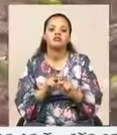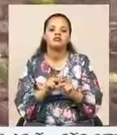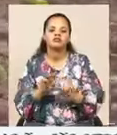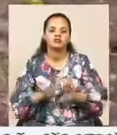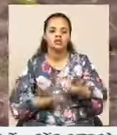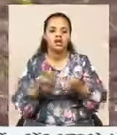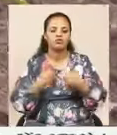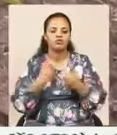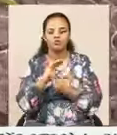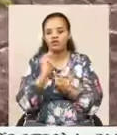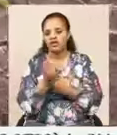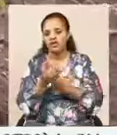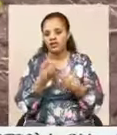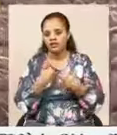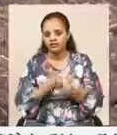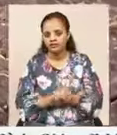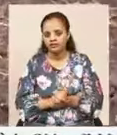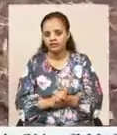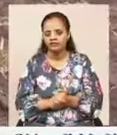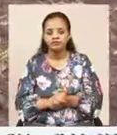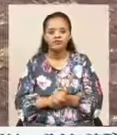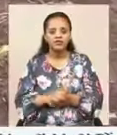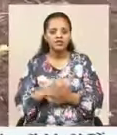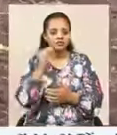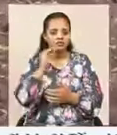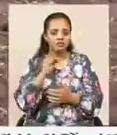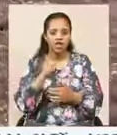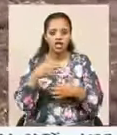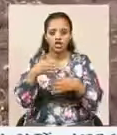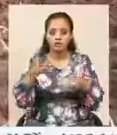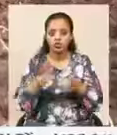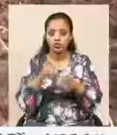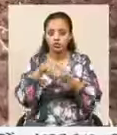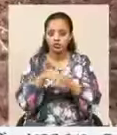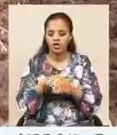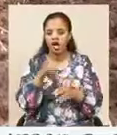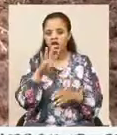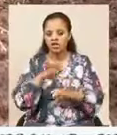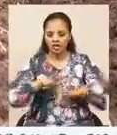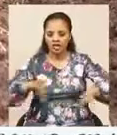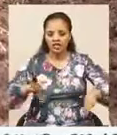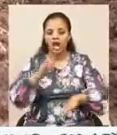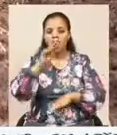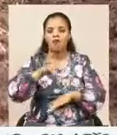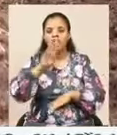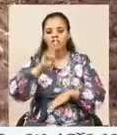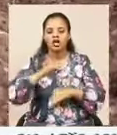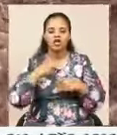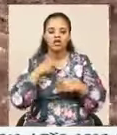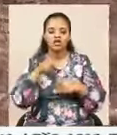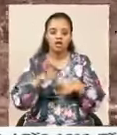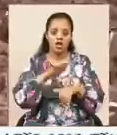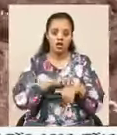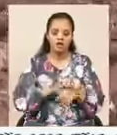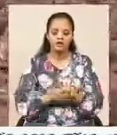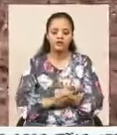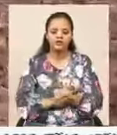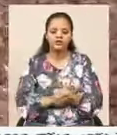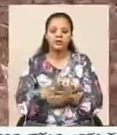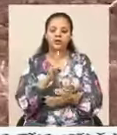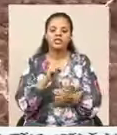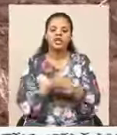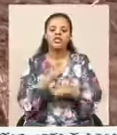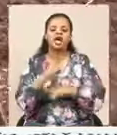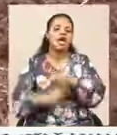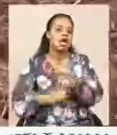እያካሄደ ያለበት ሁኔታ ነው ያለው። በግቢ ውስጥ ወደ 4 ሄክታር የሚሆን ማሳ አለ። እዛ ላይ ለሁለት